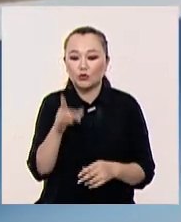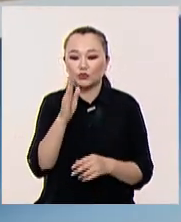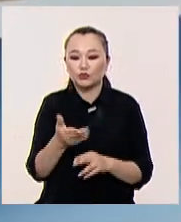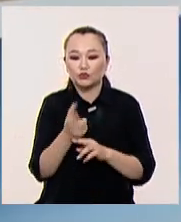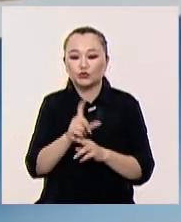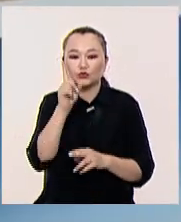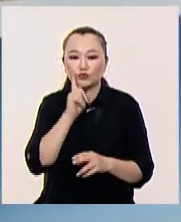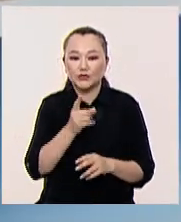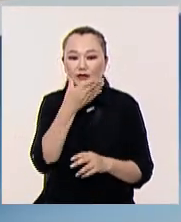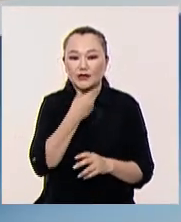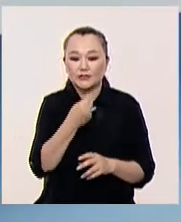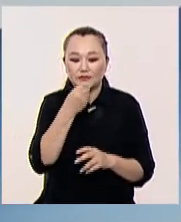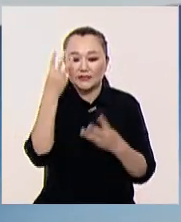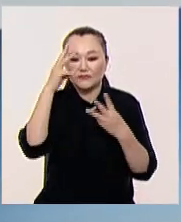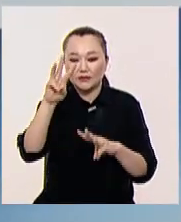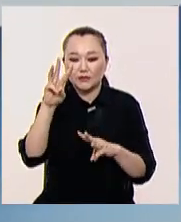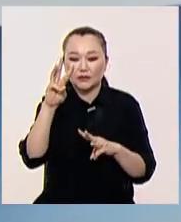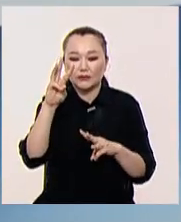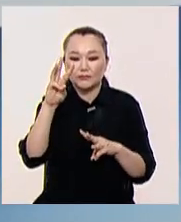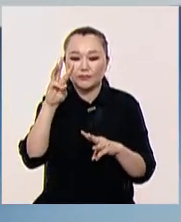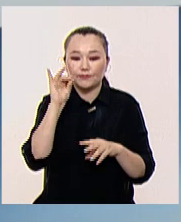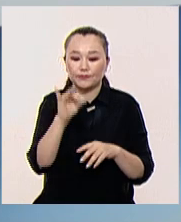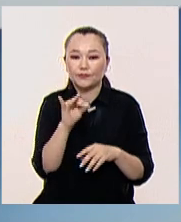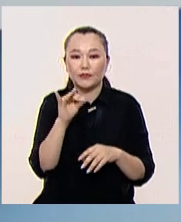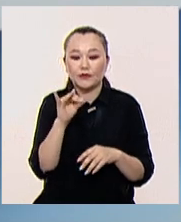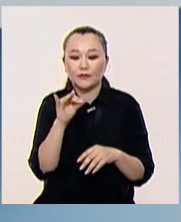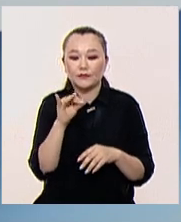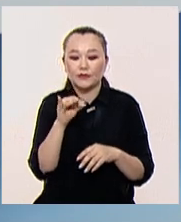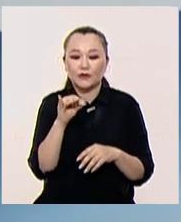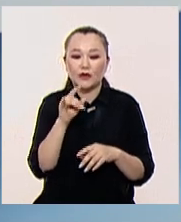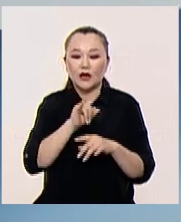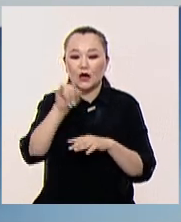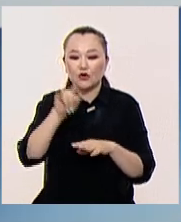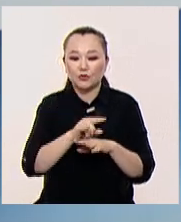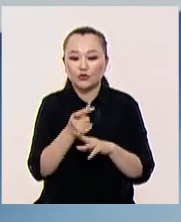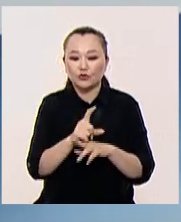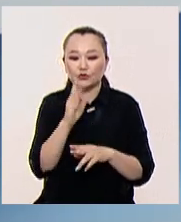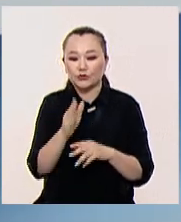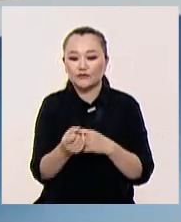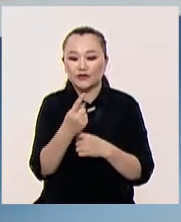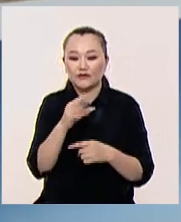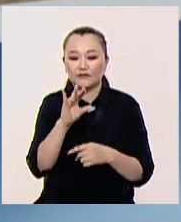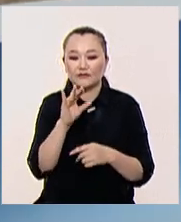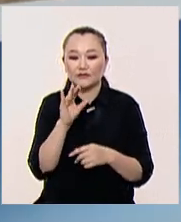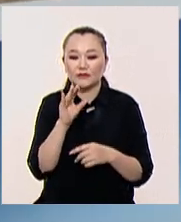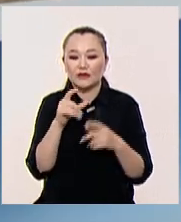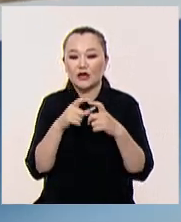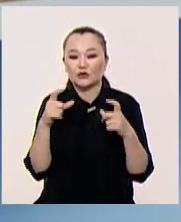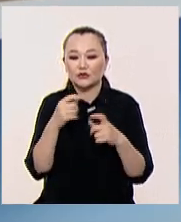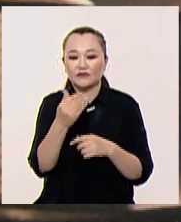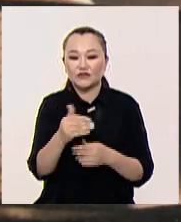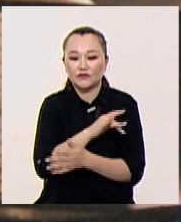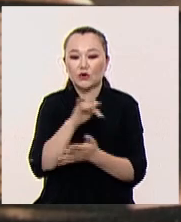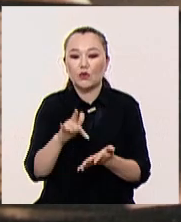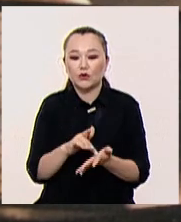очень удобный, красивый, современный и аэропорт, который будет являться визитной карточкой вашего